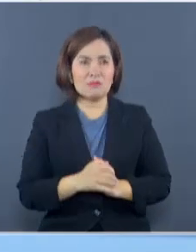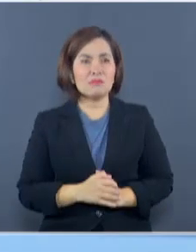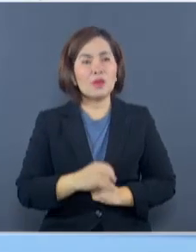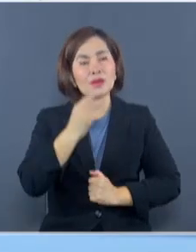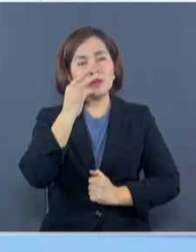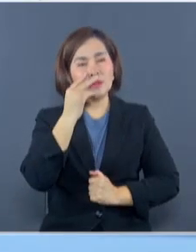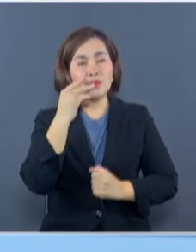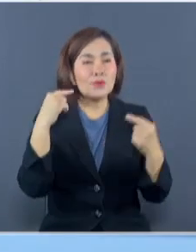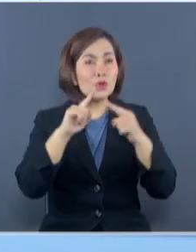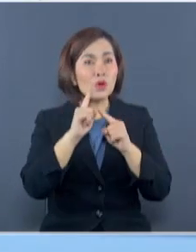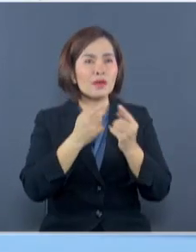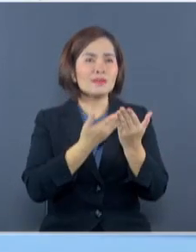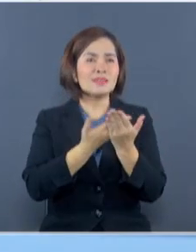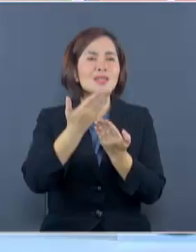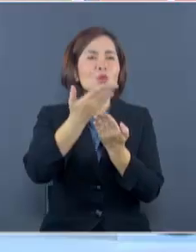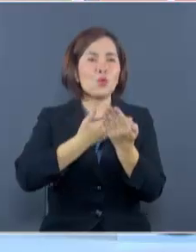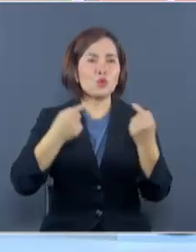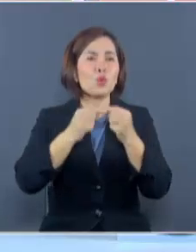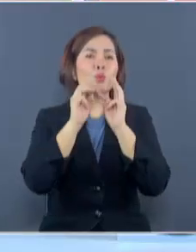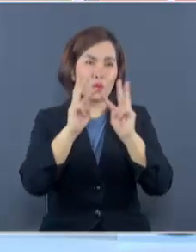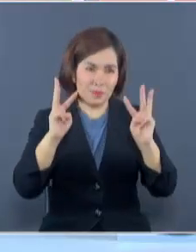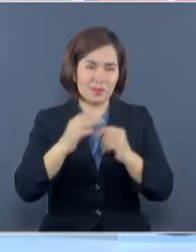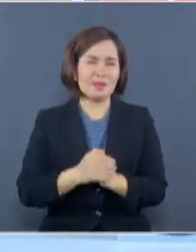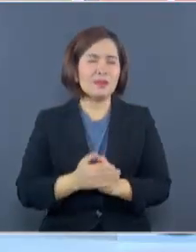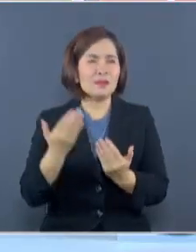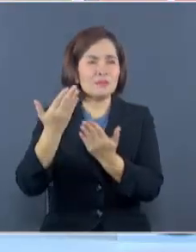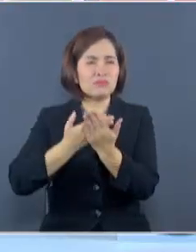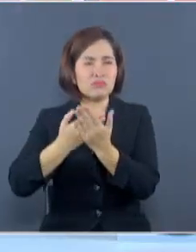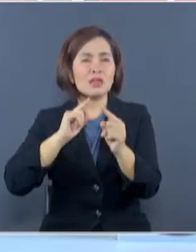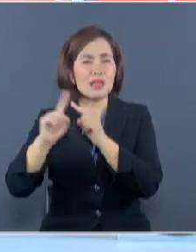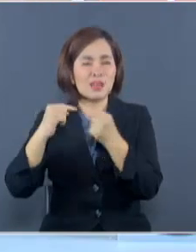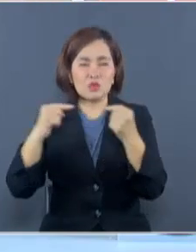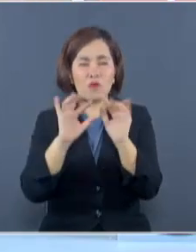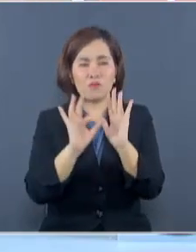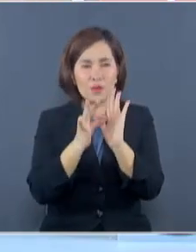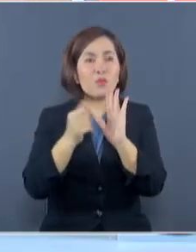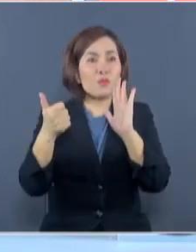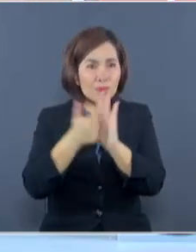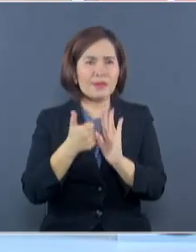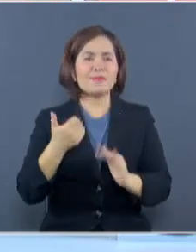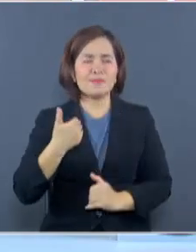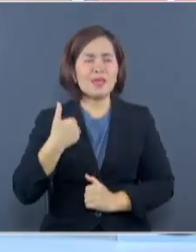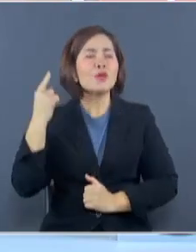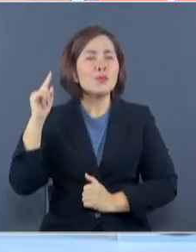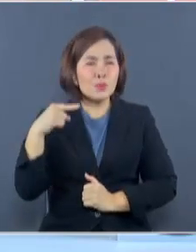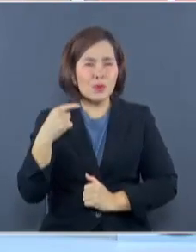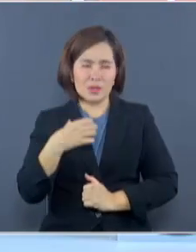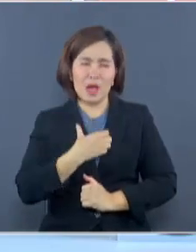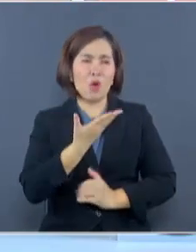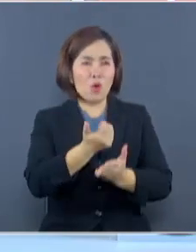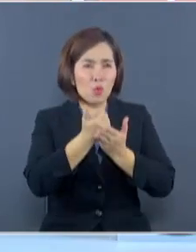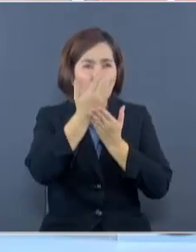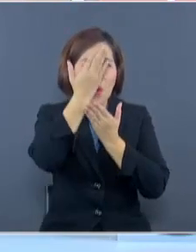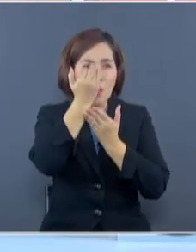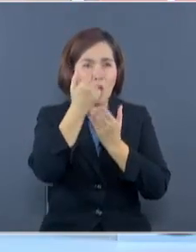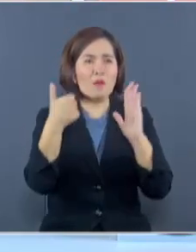มาดูกรณีการซื้อหวยออนไลน์กันบ้างซื้อสลากออนไลน์เดี๋ยวนี้ก็มีในเพจ Facebook กันหลายเพจนะคะสาวคนหนึ่งมาร้องทุกข์เธอซื้อผ่